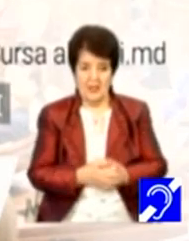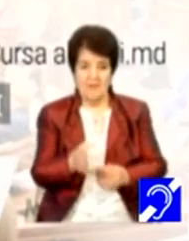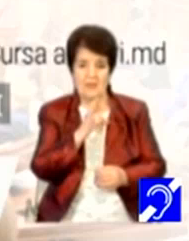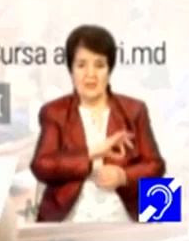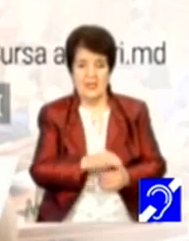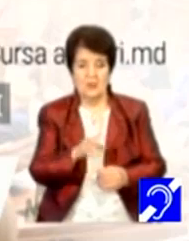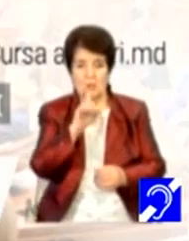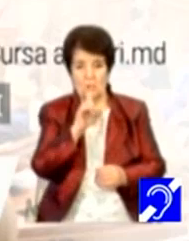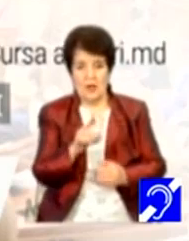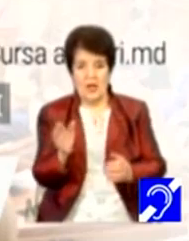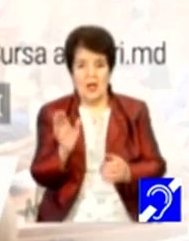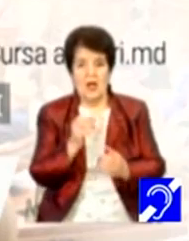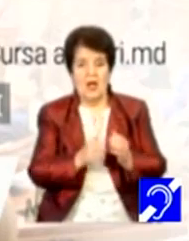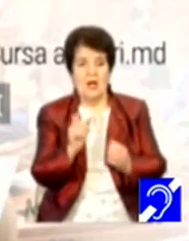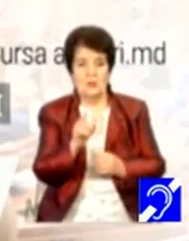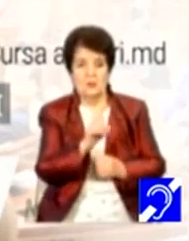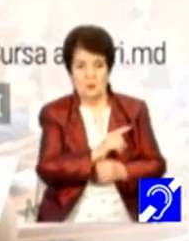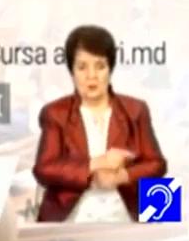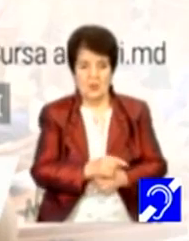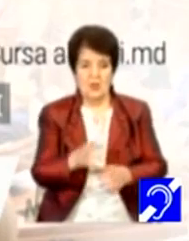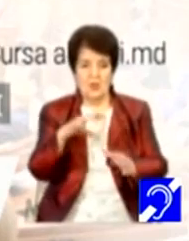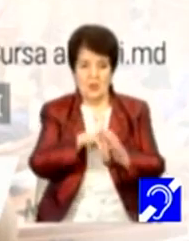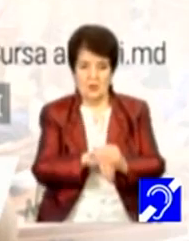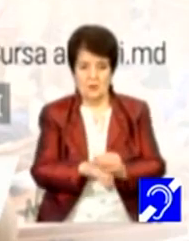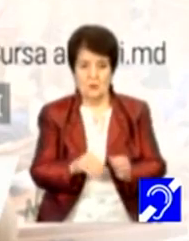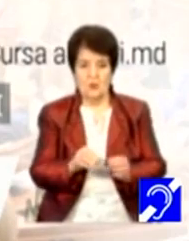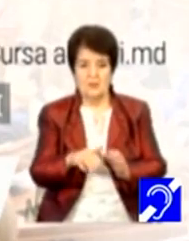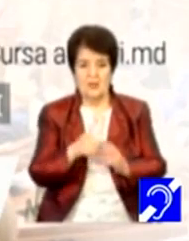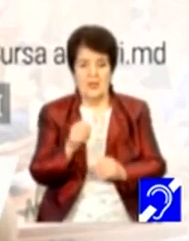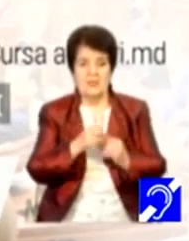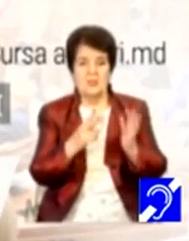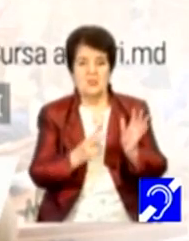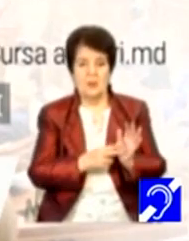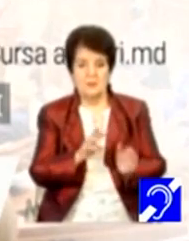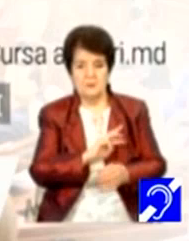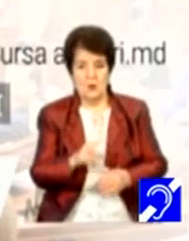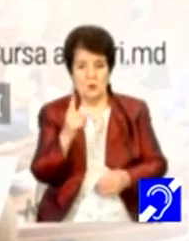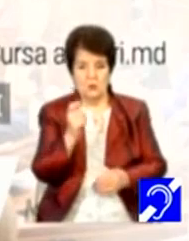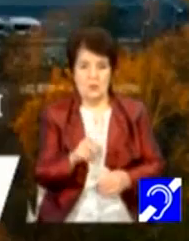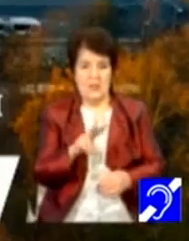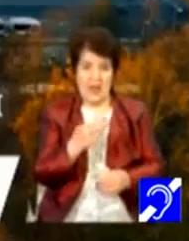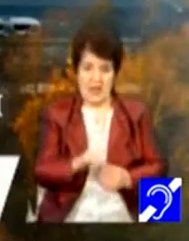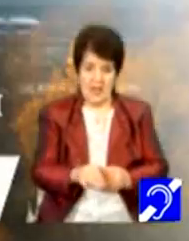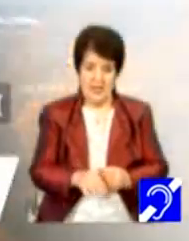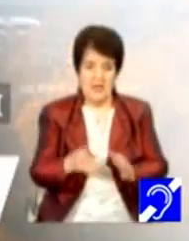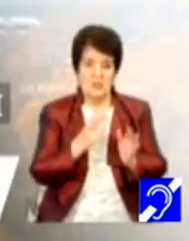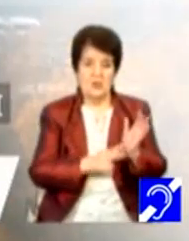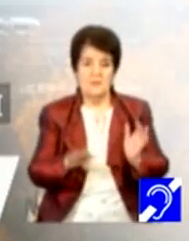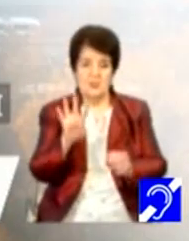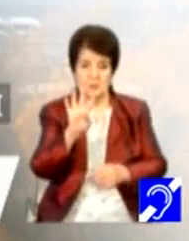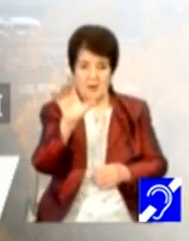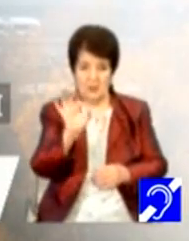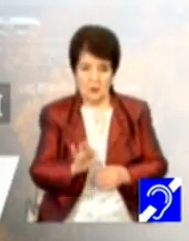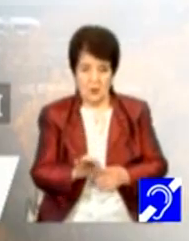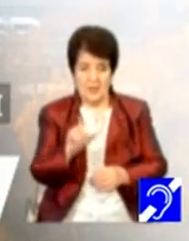Venitul mediu lunar al tuturor celor înscriși în cursa electorală este de 17.100 de lei.